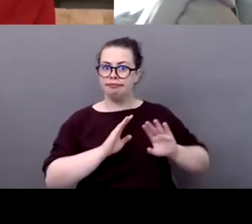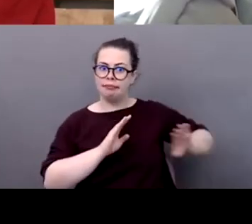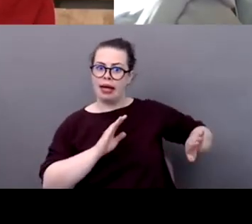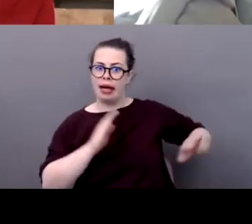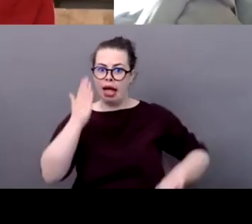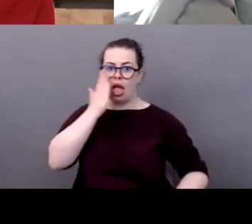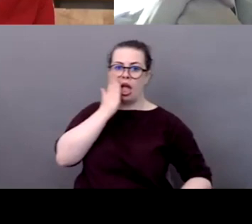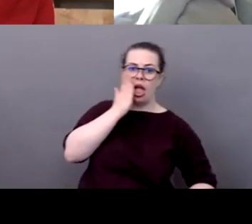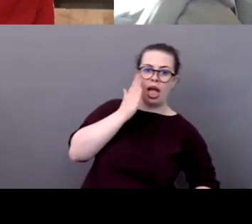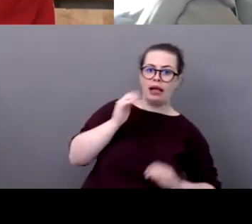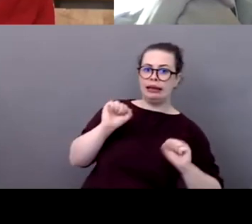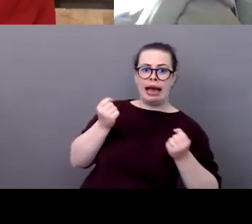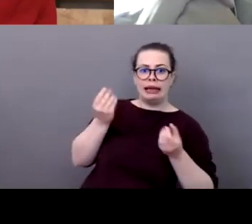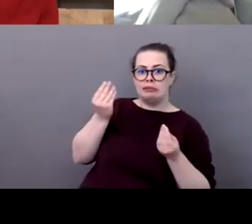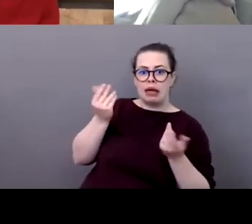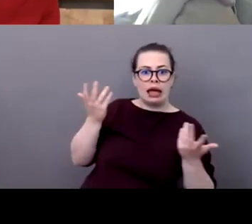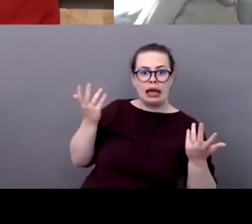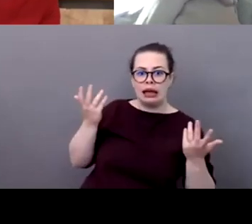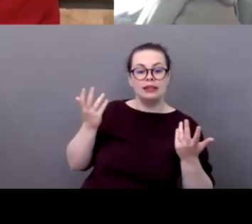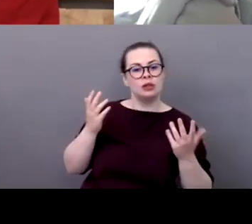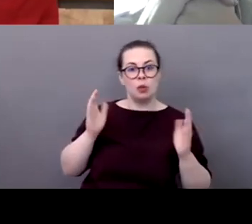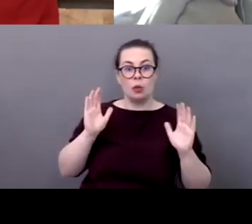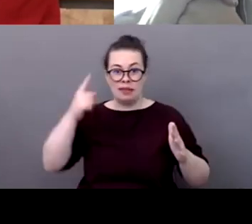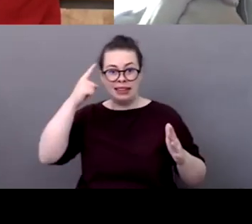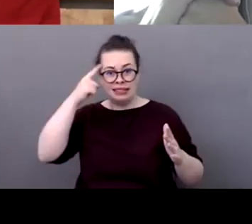for innovations and so on.